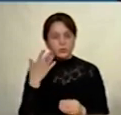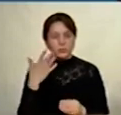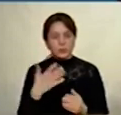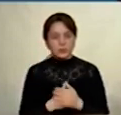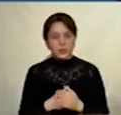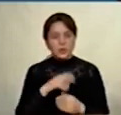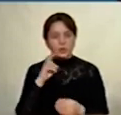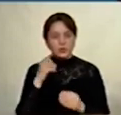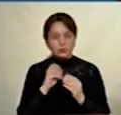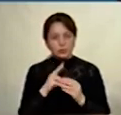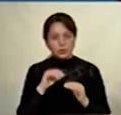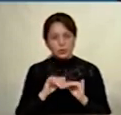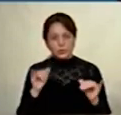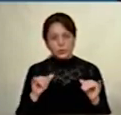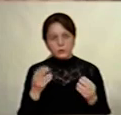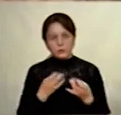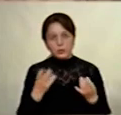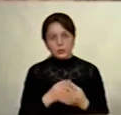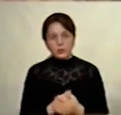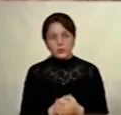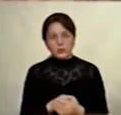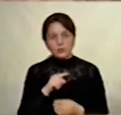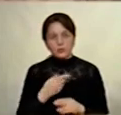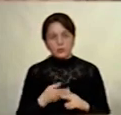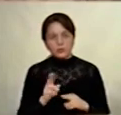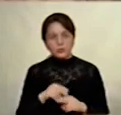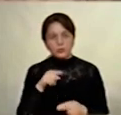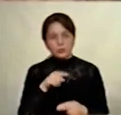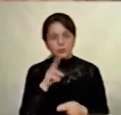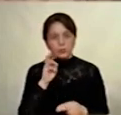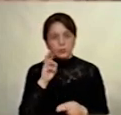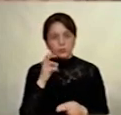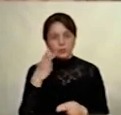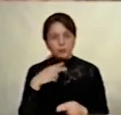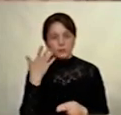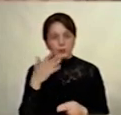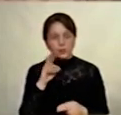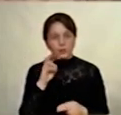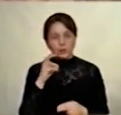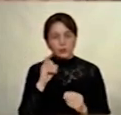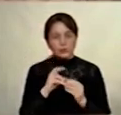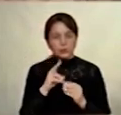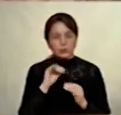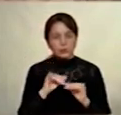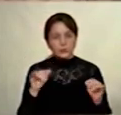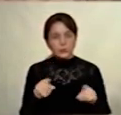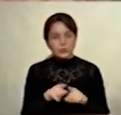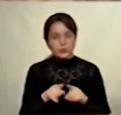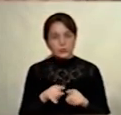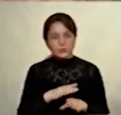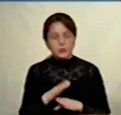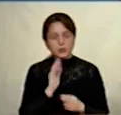12.125 ni 212 ga ko'paytirishimiz kerak. Buning uchun 1225 ni 212 ga ko'paytirishdek